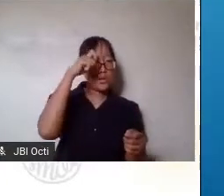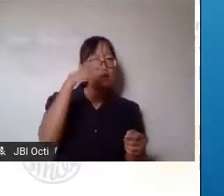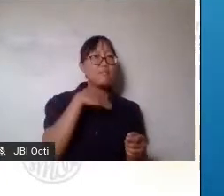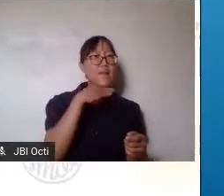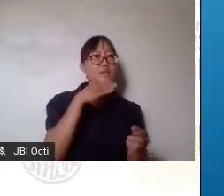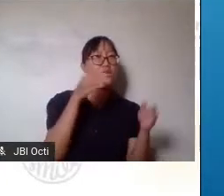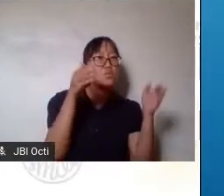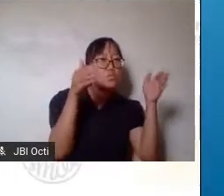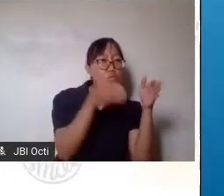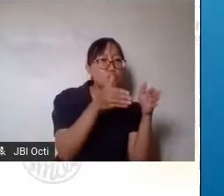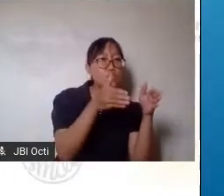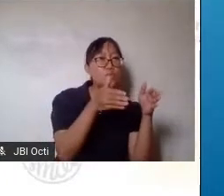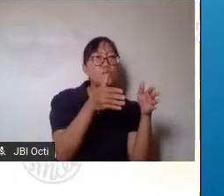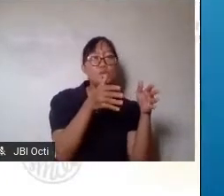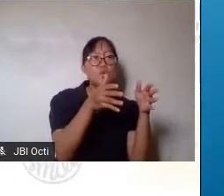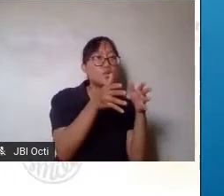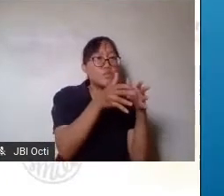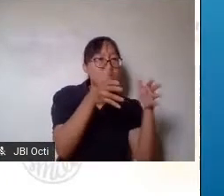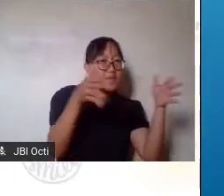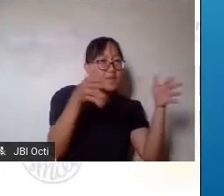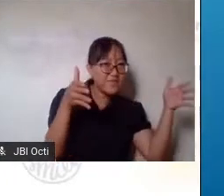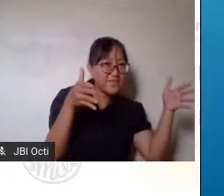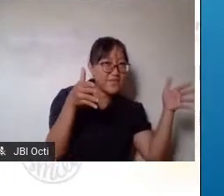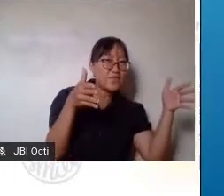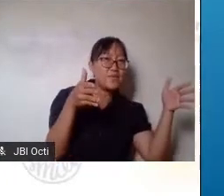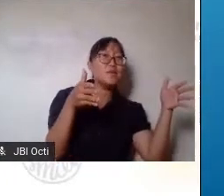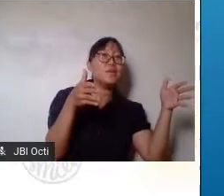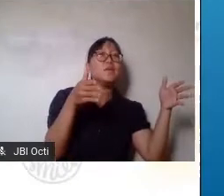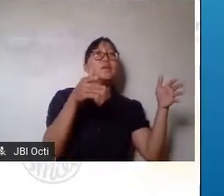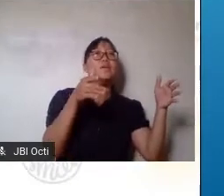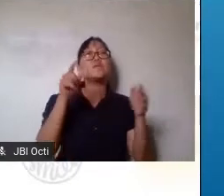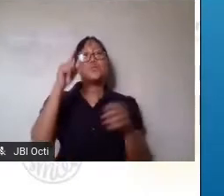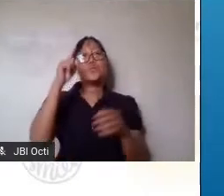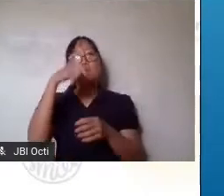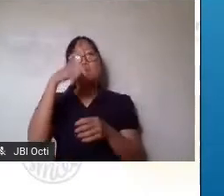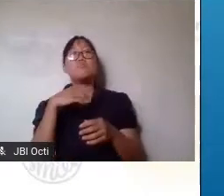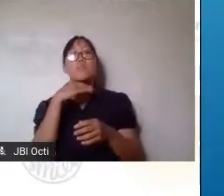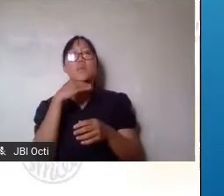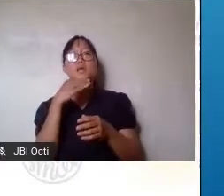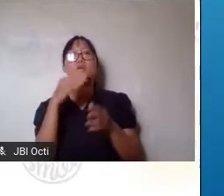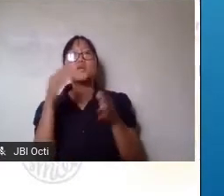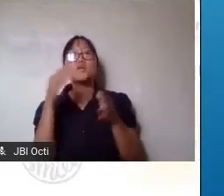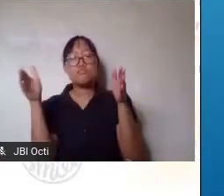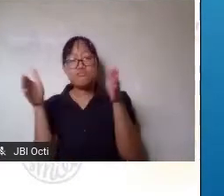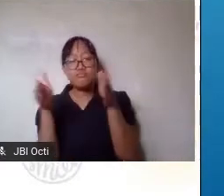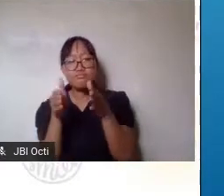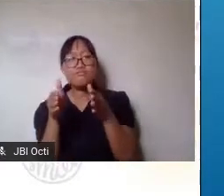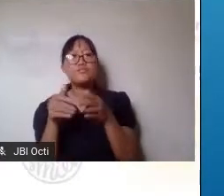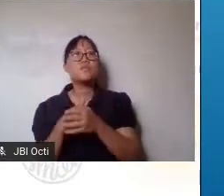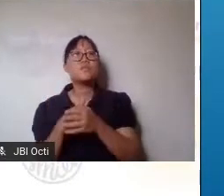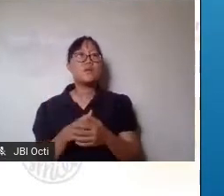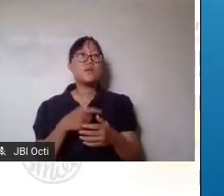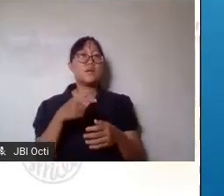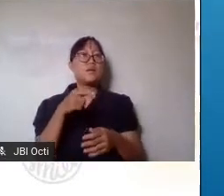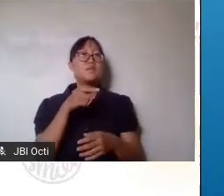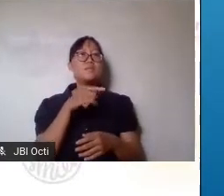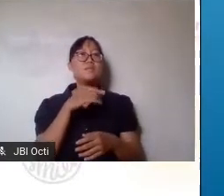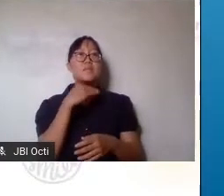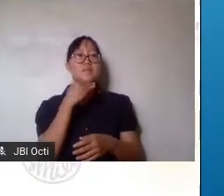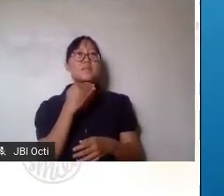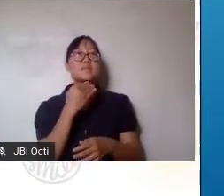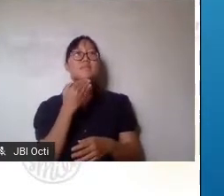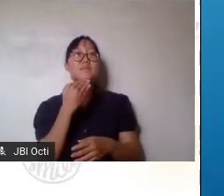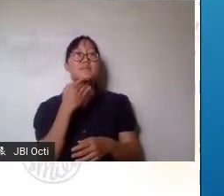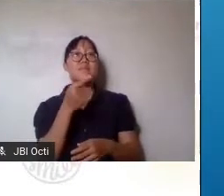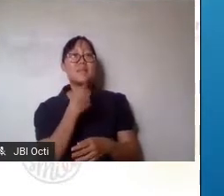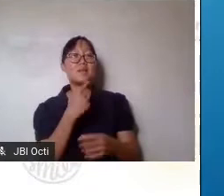bisa tergambarkan dari IQ yang kemudian kita dapatkan pada kasus-kasus tersebut ya. Nah, berbagai kasus